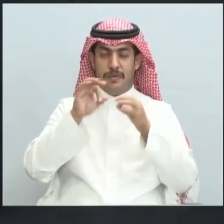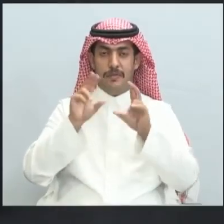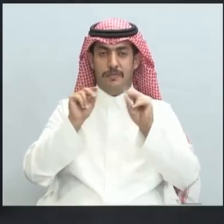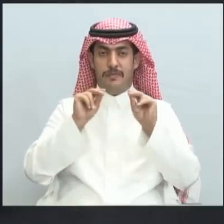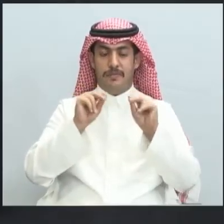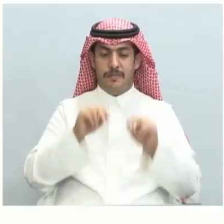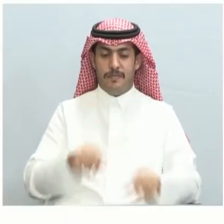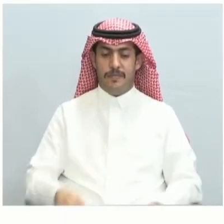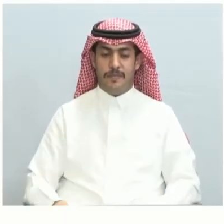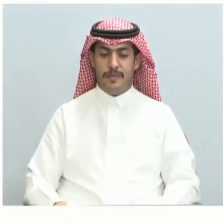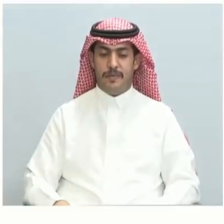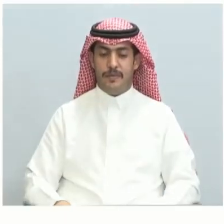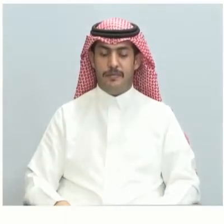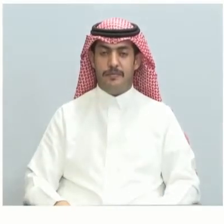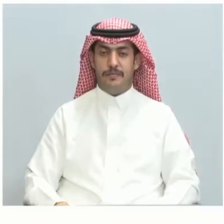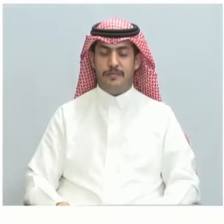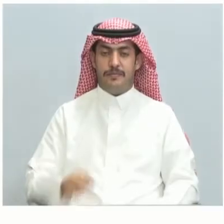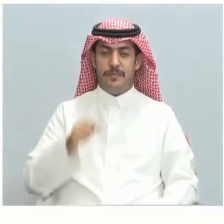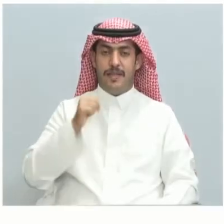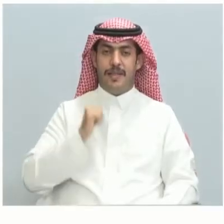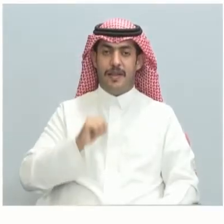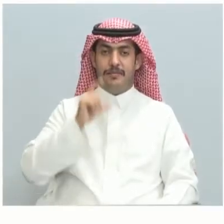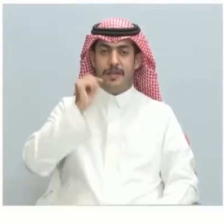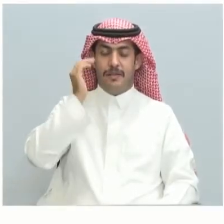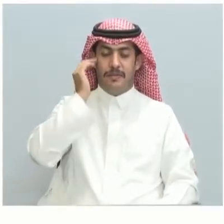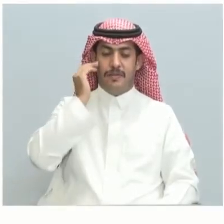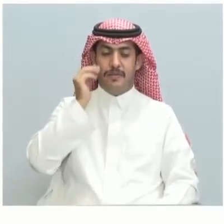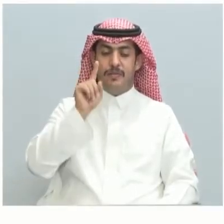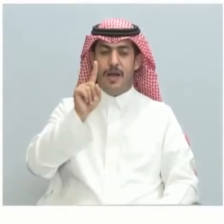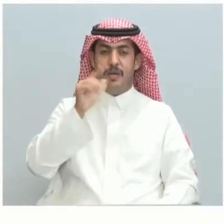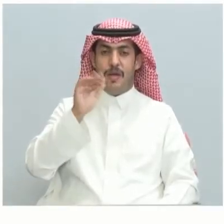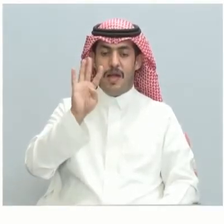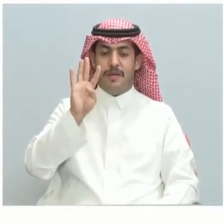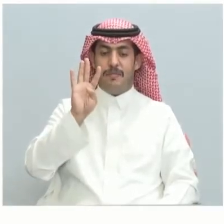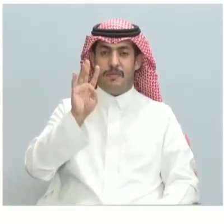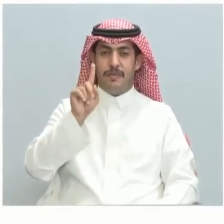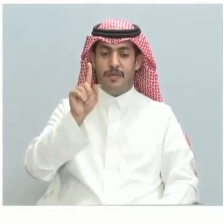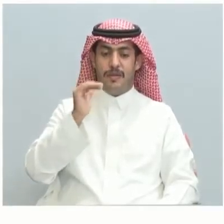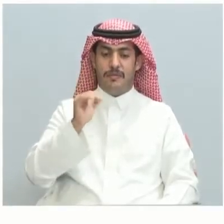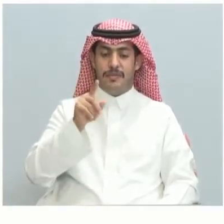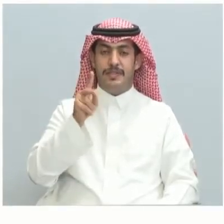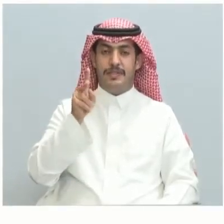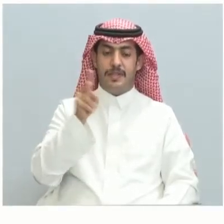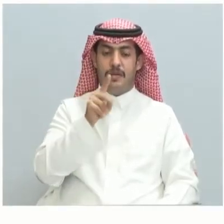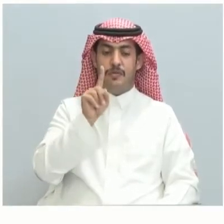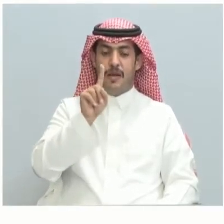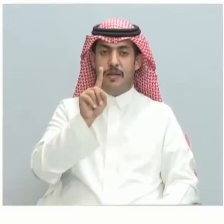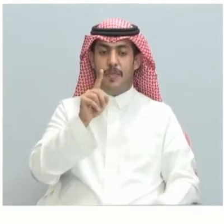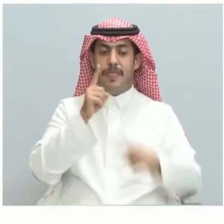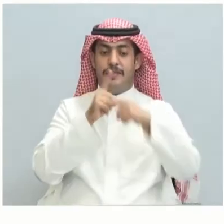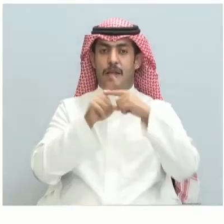وكسر اعتيادي الان ابناء وبناتي واحد وربع هو واحد زائد ربع